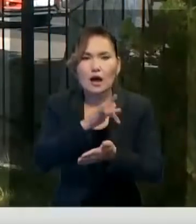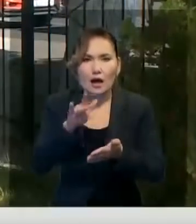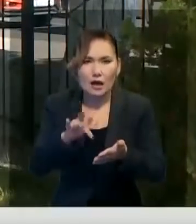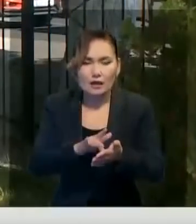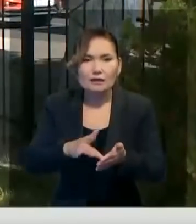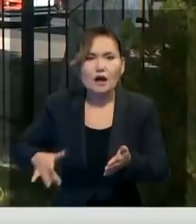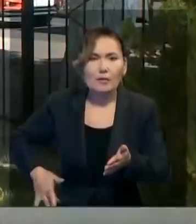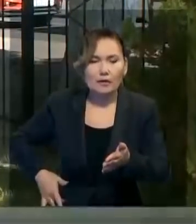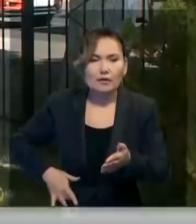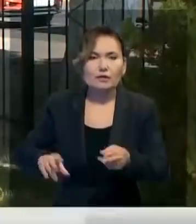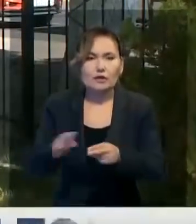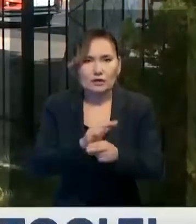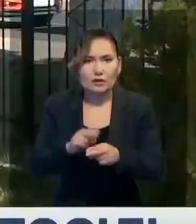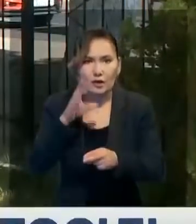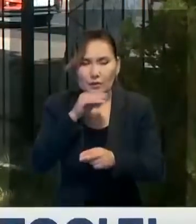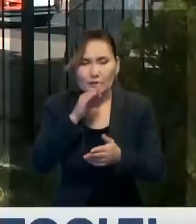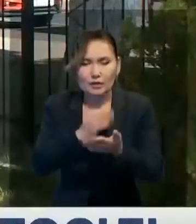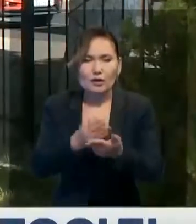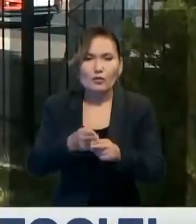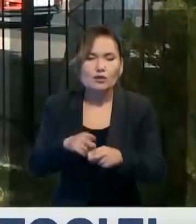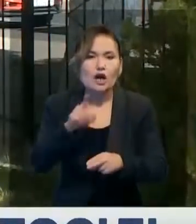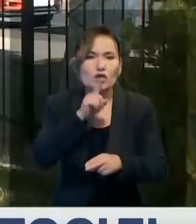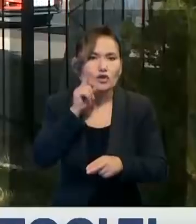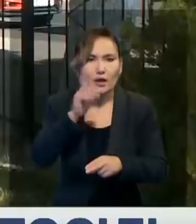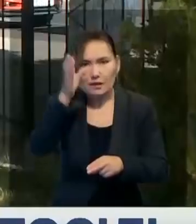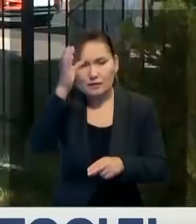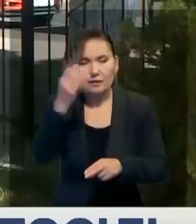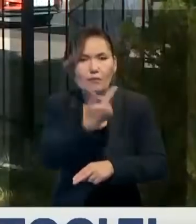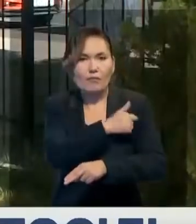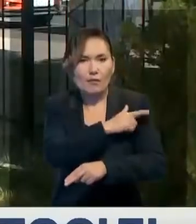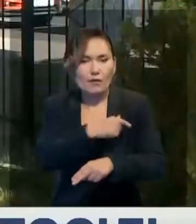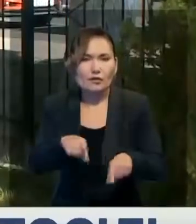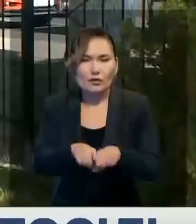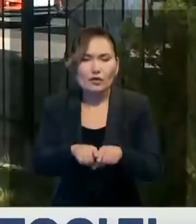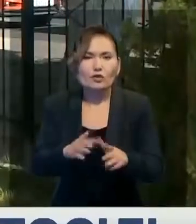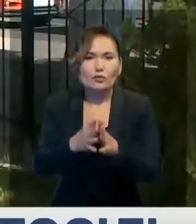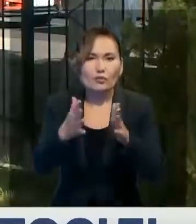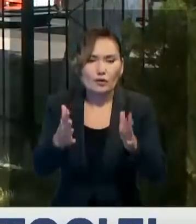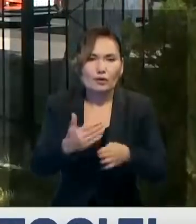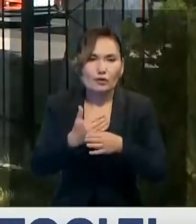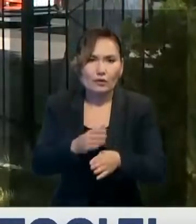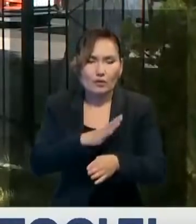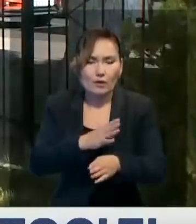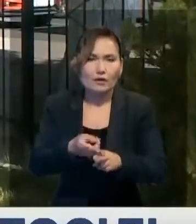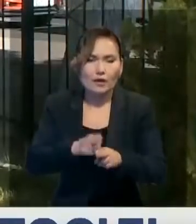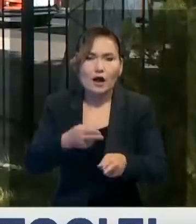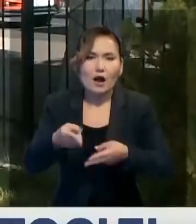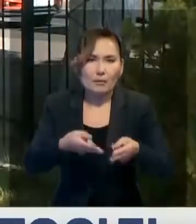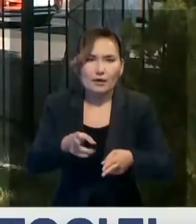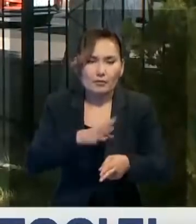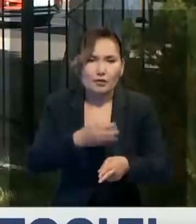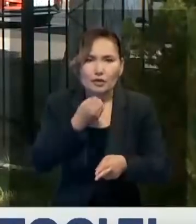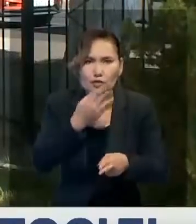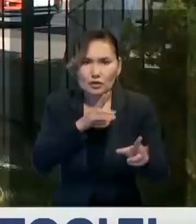қойып, біздің жас мамандарымыз, жас болса білікті маман Мадияр Өмірбаевич, көп-көп рахмет, қолы жеңіл екен. Қазір Аллаға